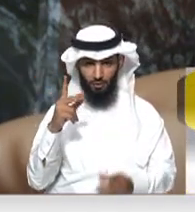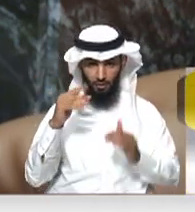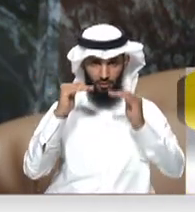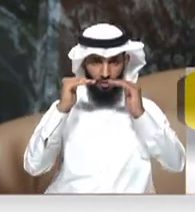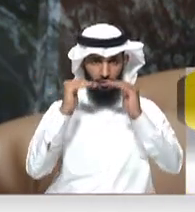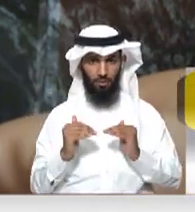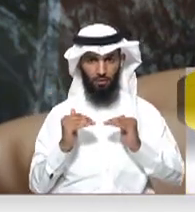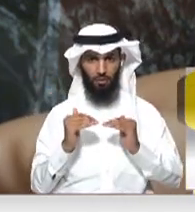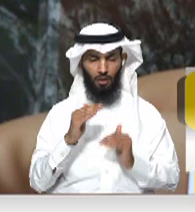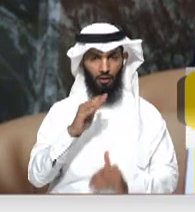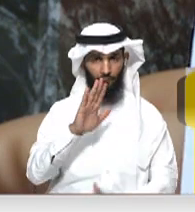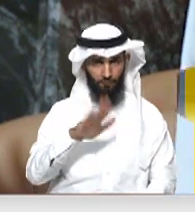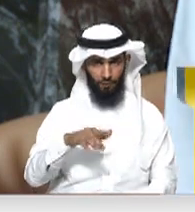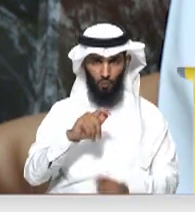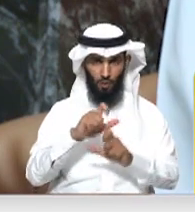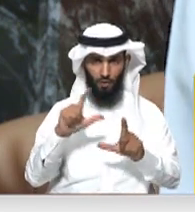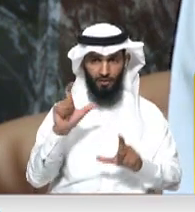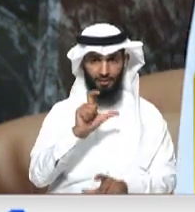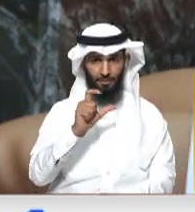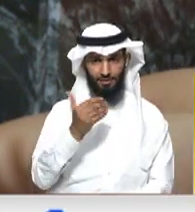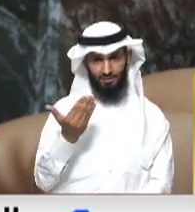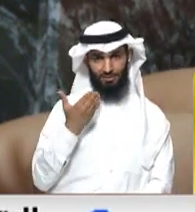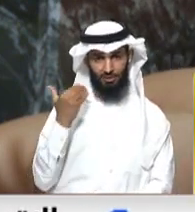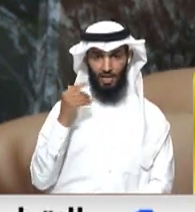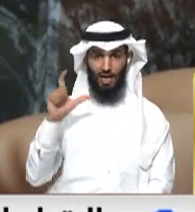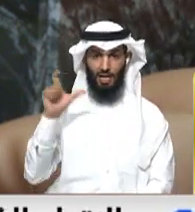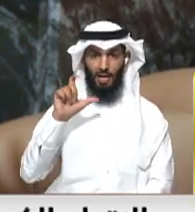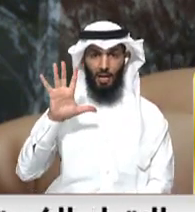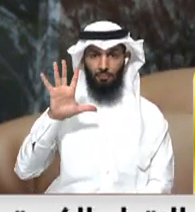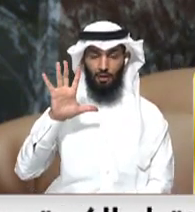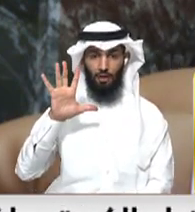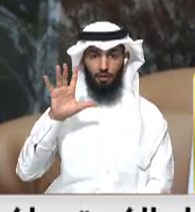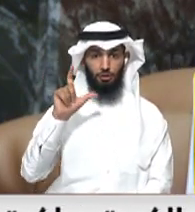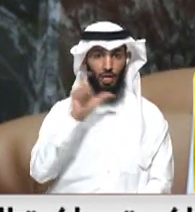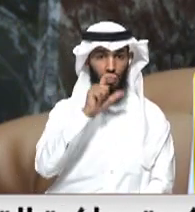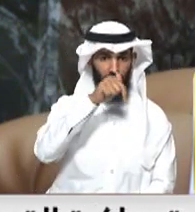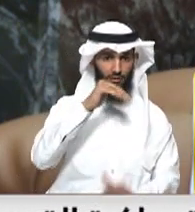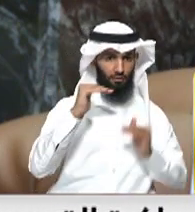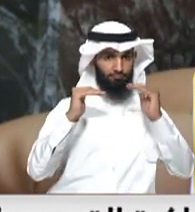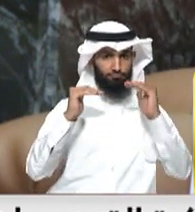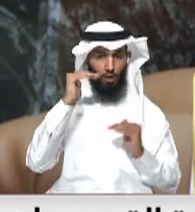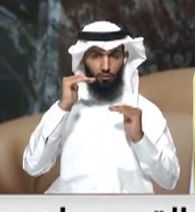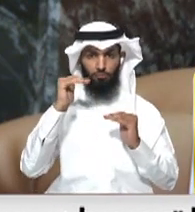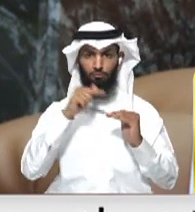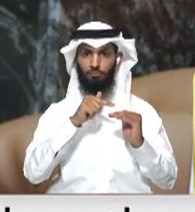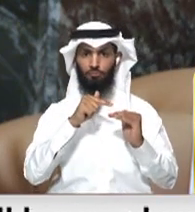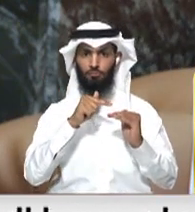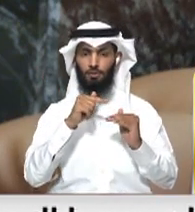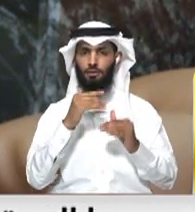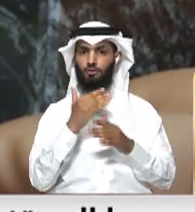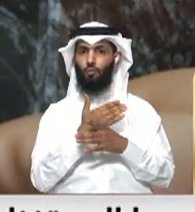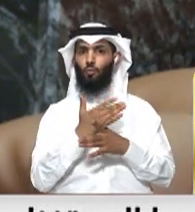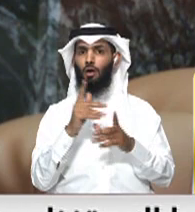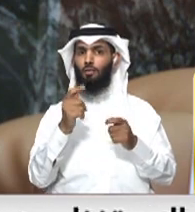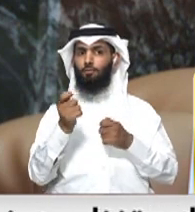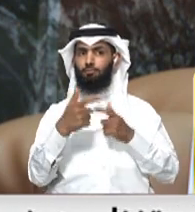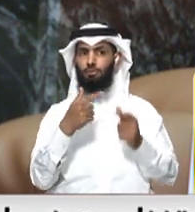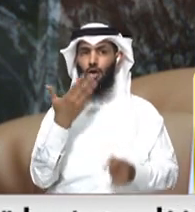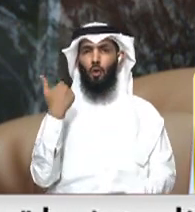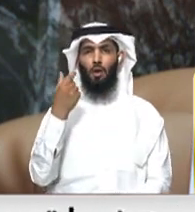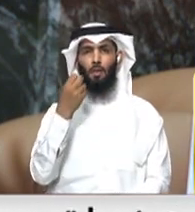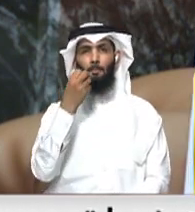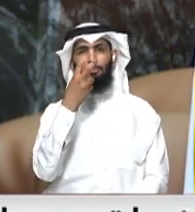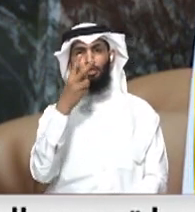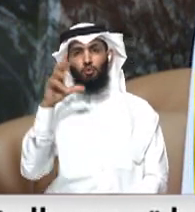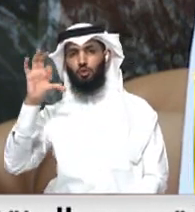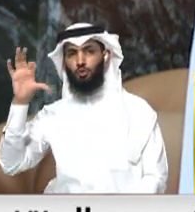اللي صارت مقارنة في الشهر اللي قبله شهر مايو. طبعا نتكلم شهر يونيو احنا الحين في 2024 قيمة التداولات كانت 299